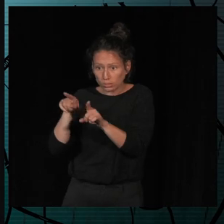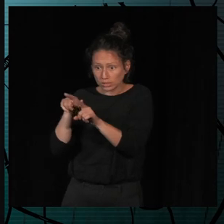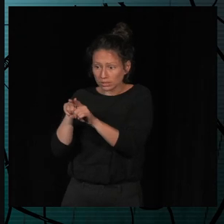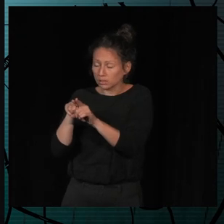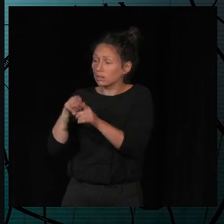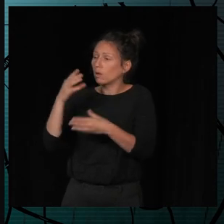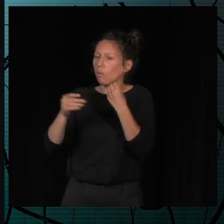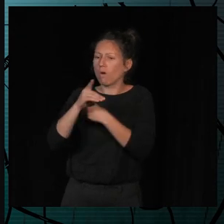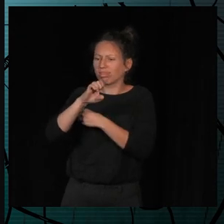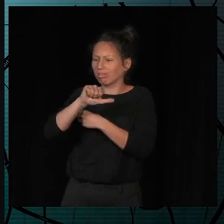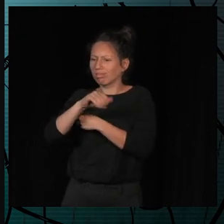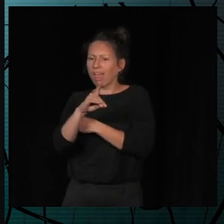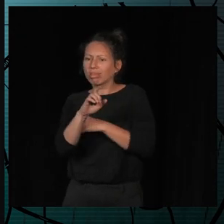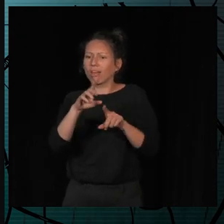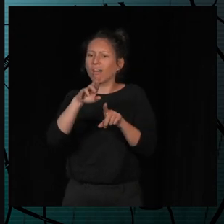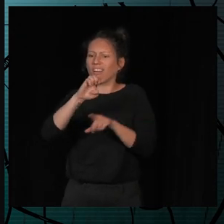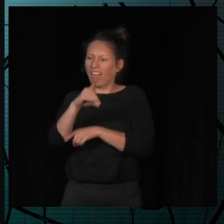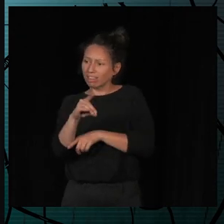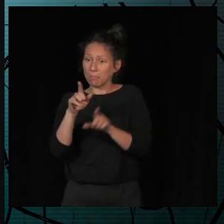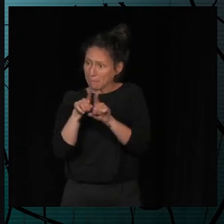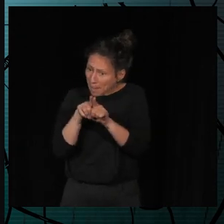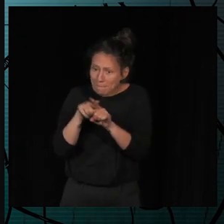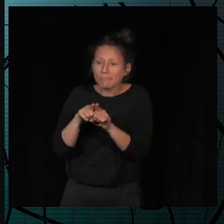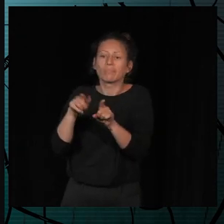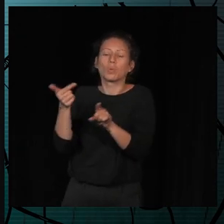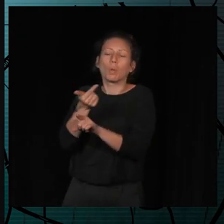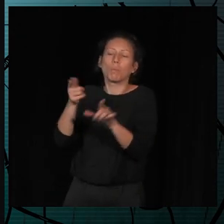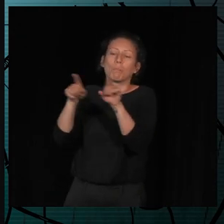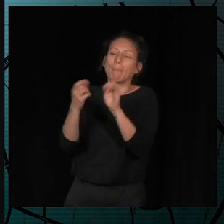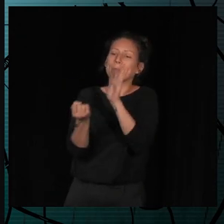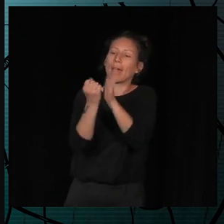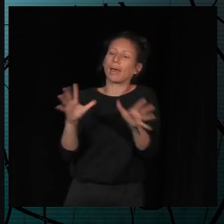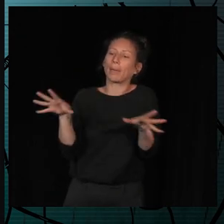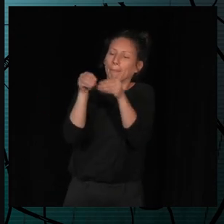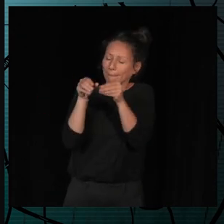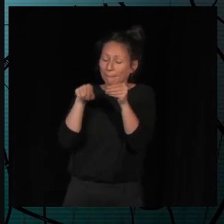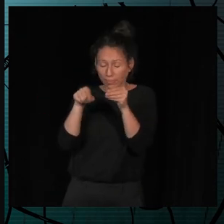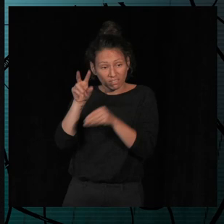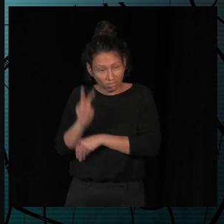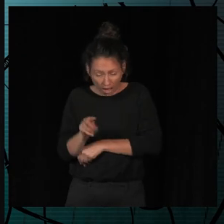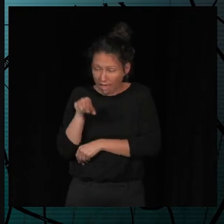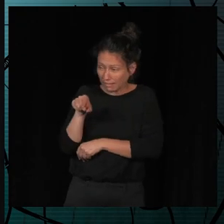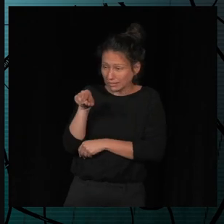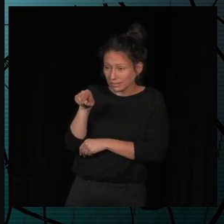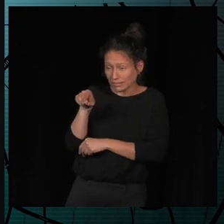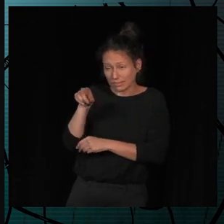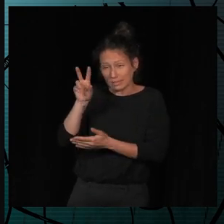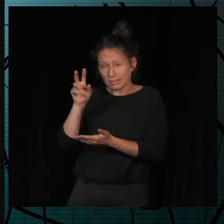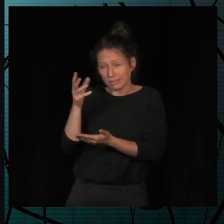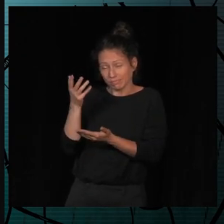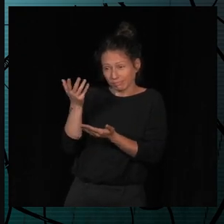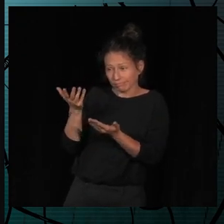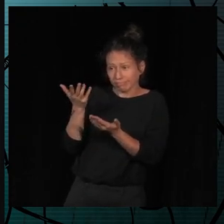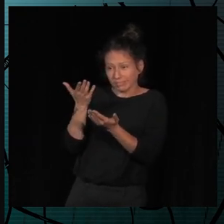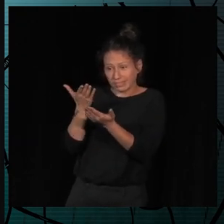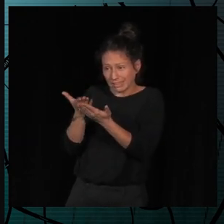y a encore des jeux qu'il peuvent qui peuvent parce qu'on paye avoir du succès parce que derrière il y a un énorme travail il y a des